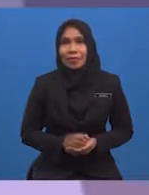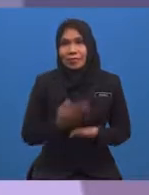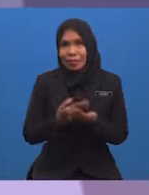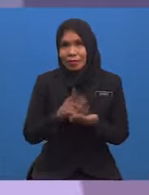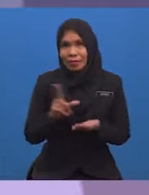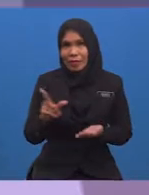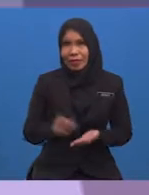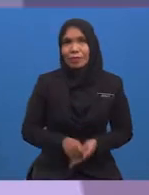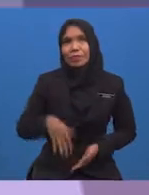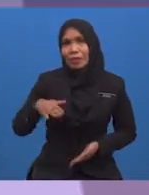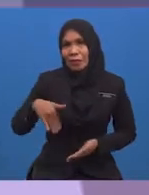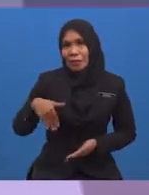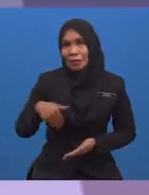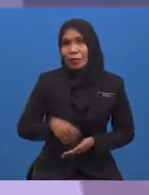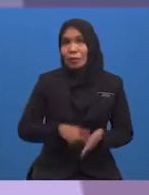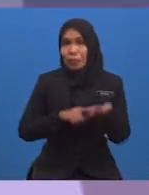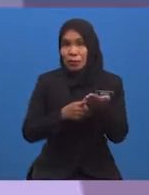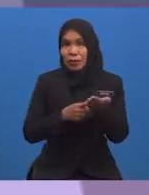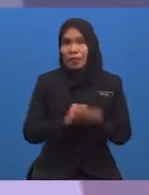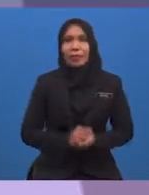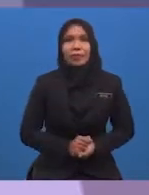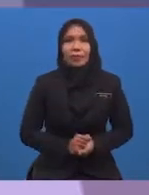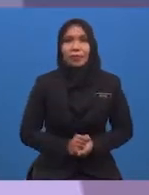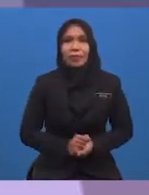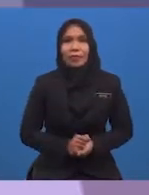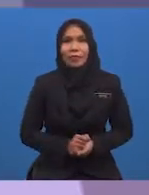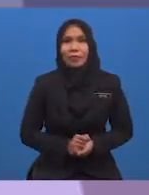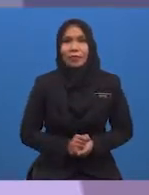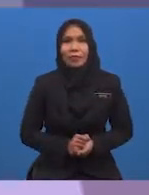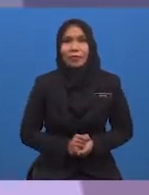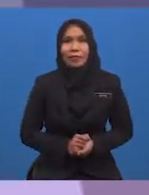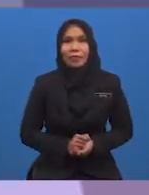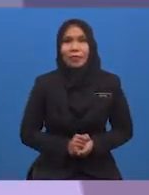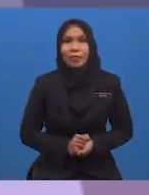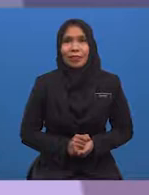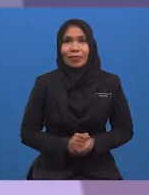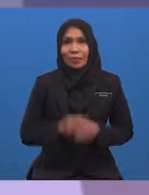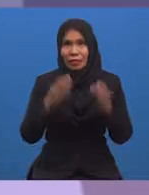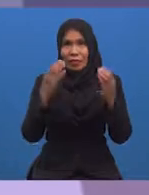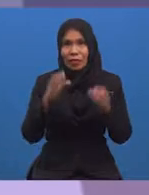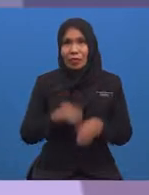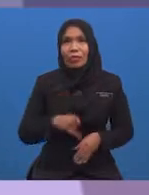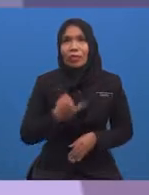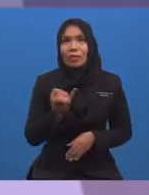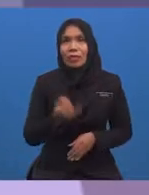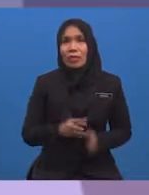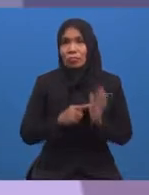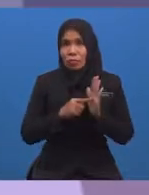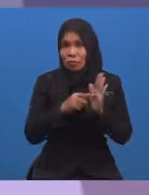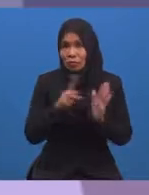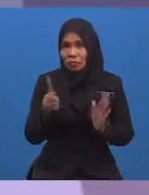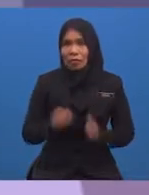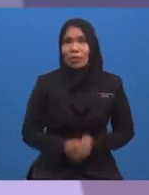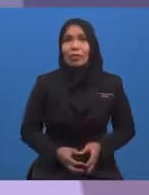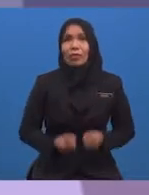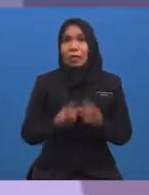Baiklah, sebelum kita mulakan sesi pembelajaran pada hari ini, cikgu ingin menunjukkan